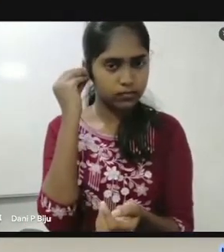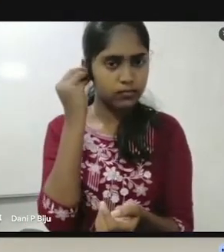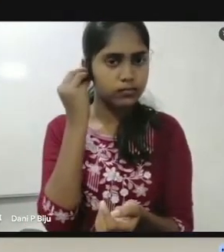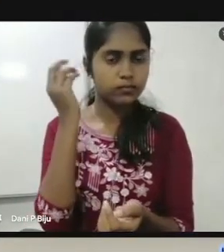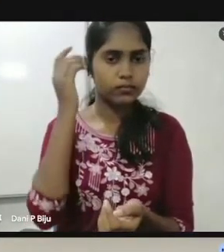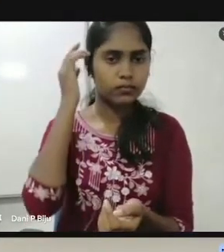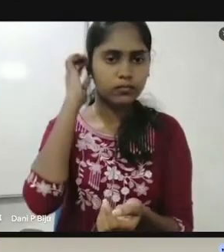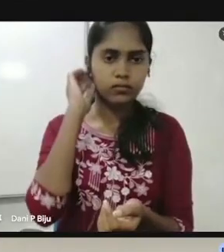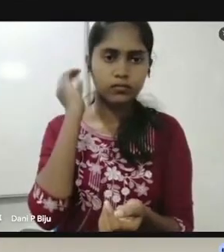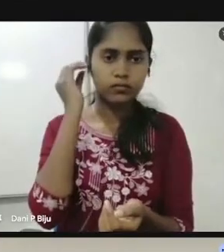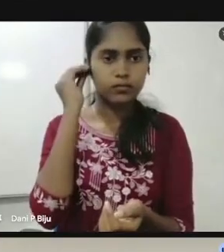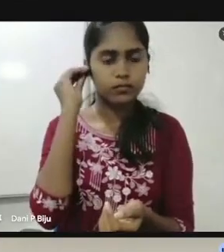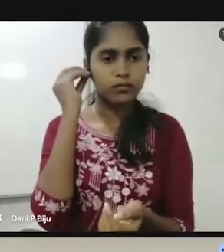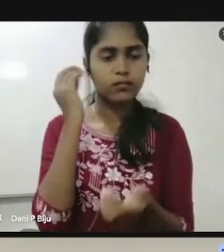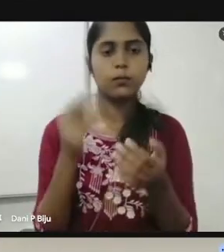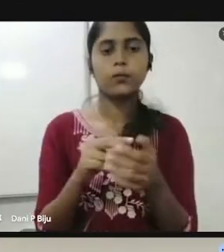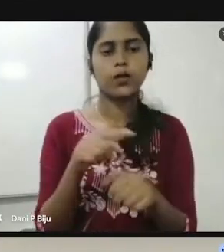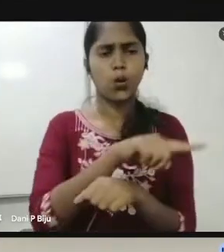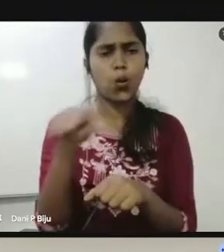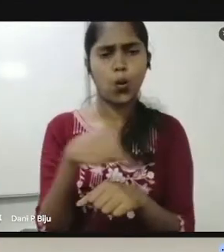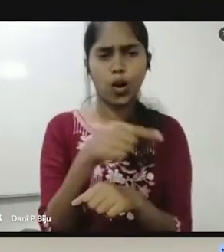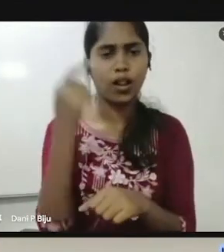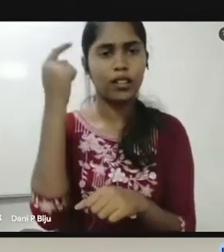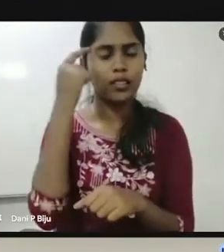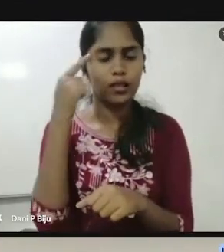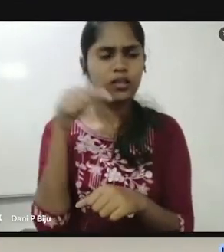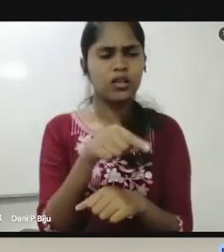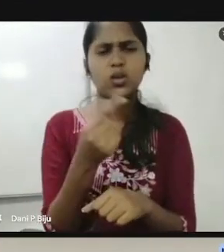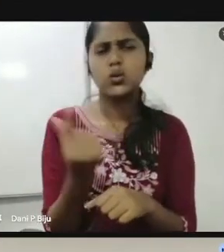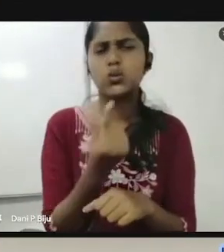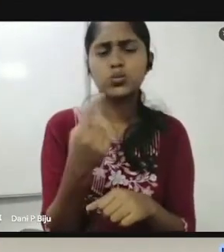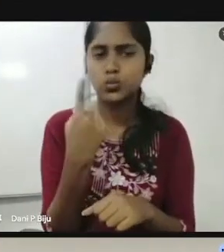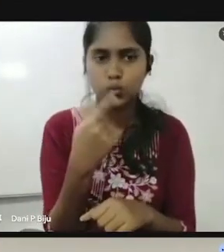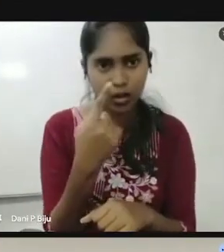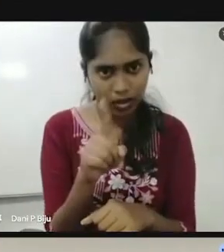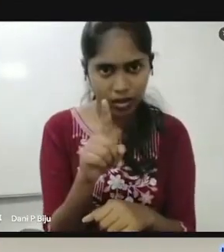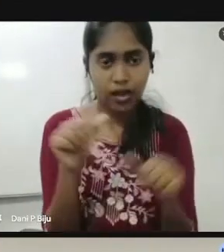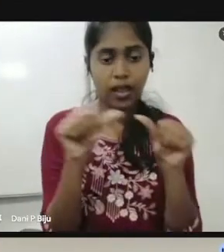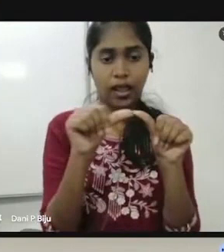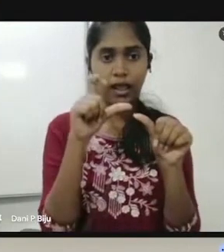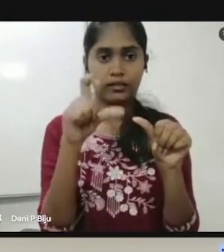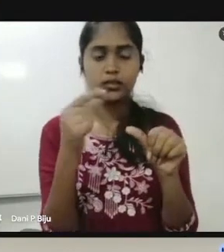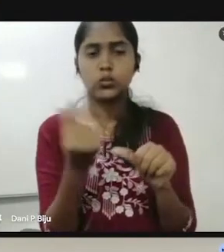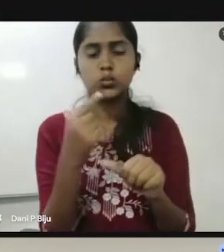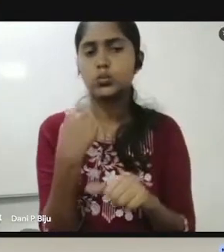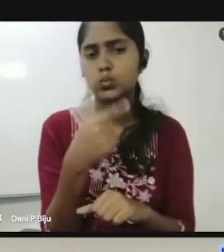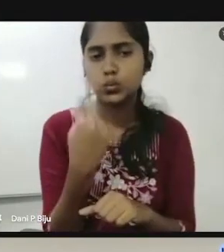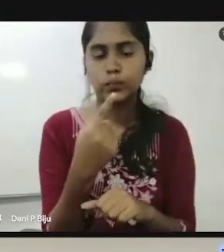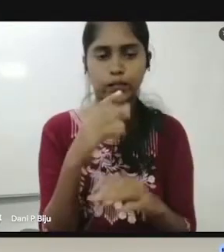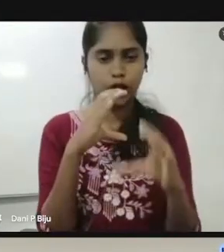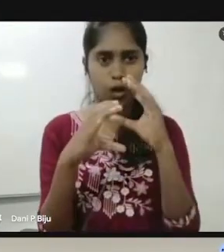നിങ്ങൾ ചിന്തിക്കുന്നുണ്ടായിരിക്കാം, ഇത് ആർക്കൊക്കെ ഉപയോഗിക്കാം? ഇത് കമ്മ്യൂണിക്കേഷൻ ഡിസോർഡേഴ്സ്, ഏത് ഒരു